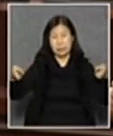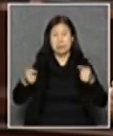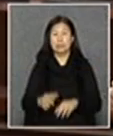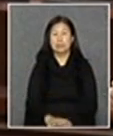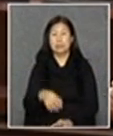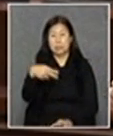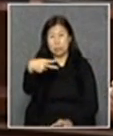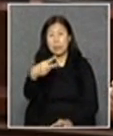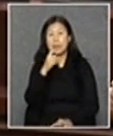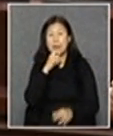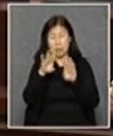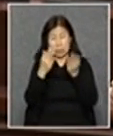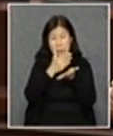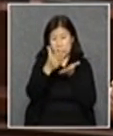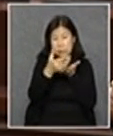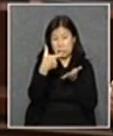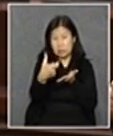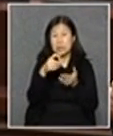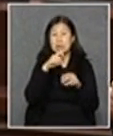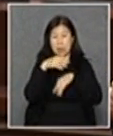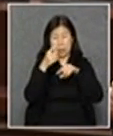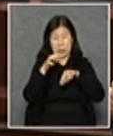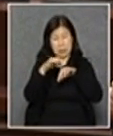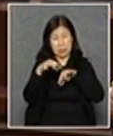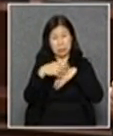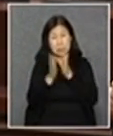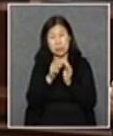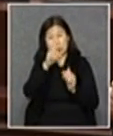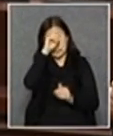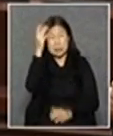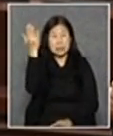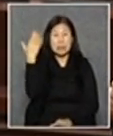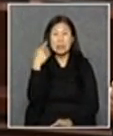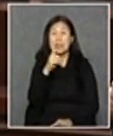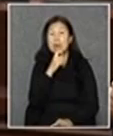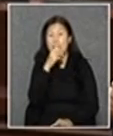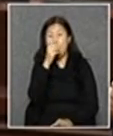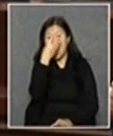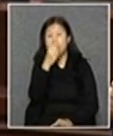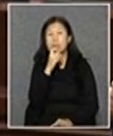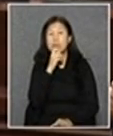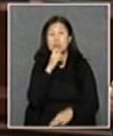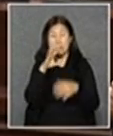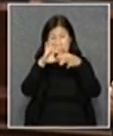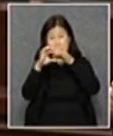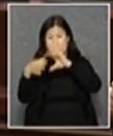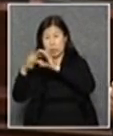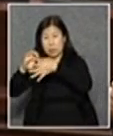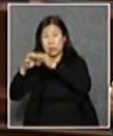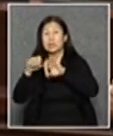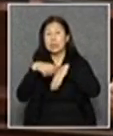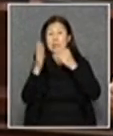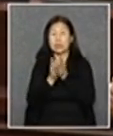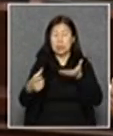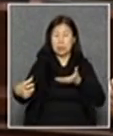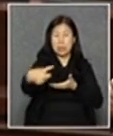二，在開支方面是要實事求是，記得上一次香港主辦奧數的時候是遇到籌款的